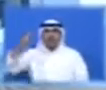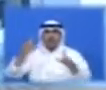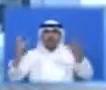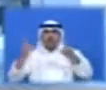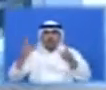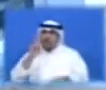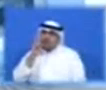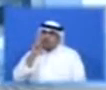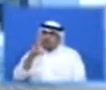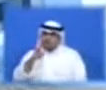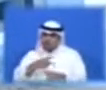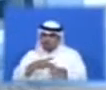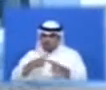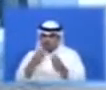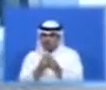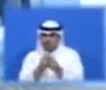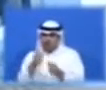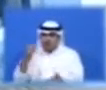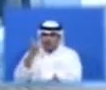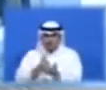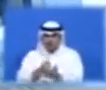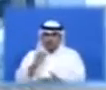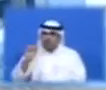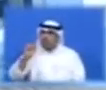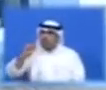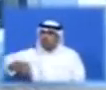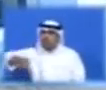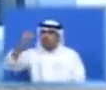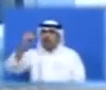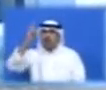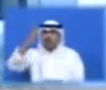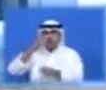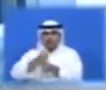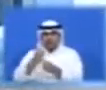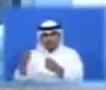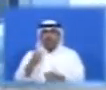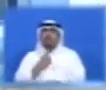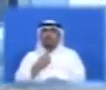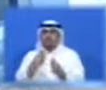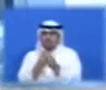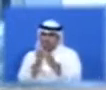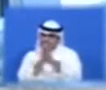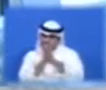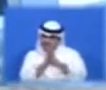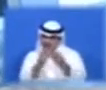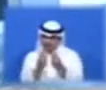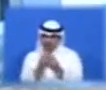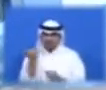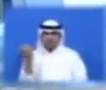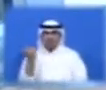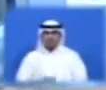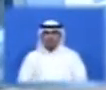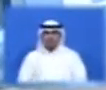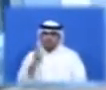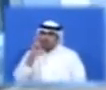دولة الكويت بقيادة حضرة صاحب السمو قائد الإنسانية في استضافة